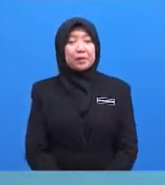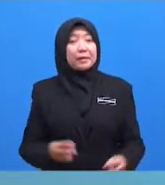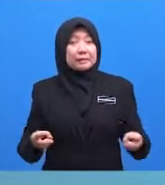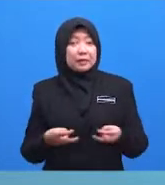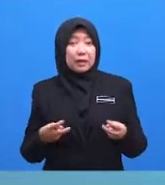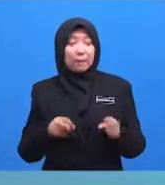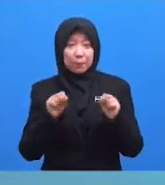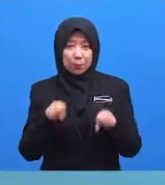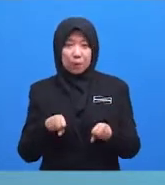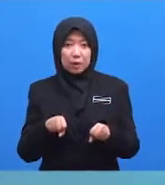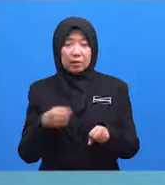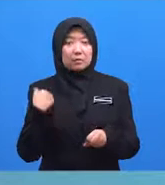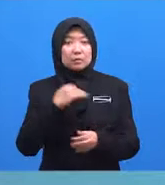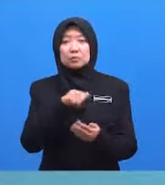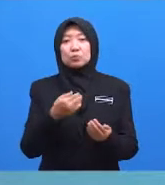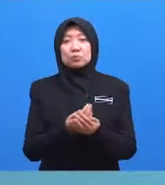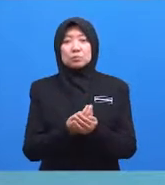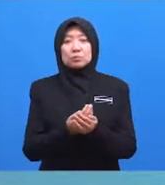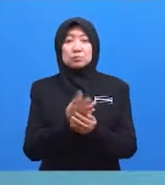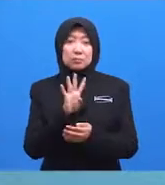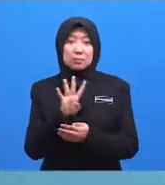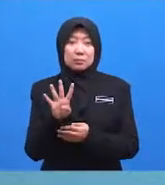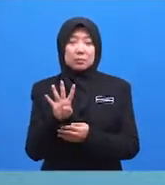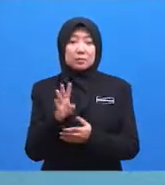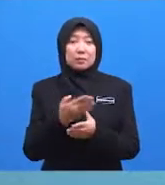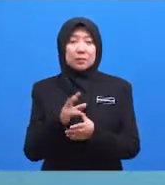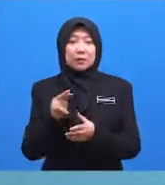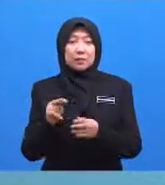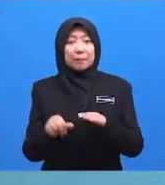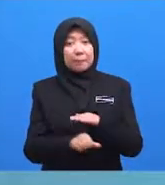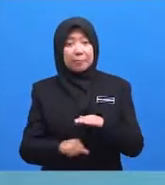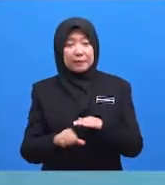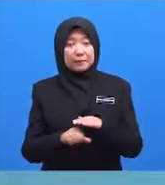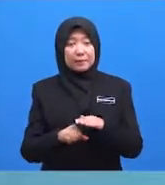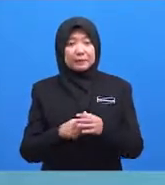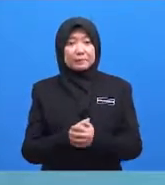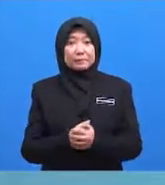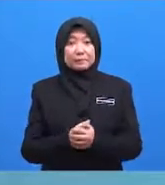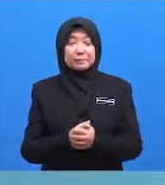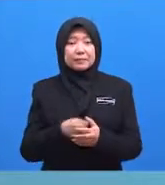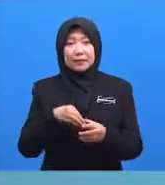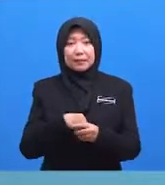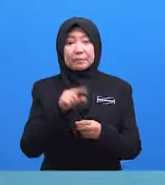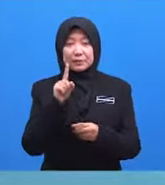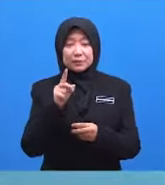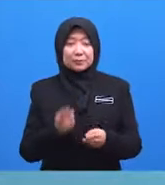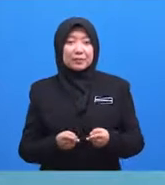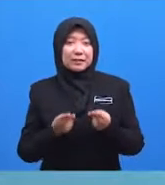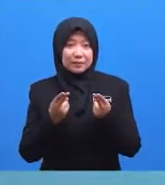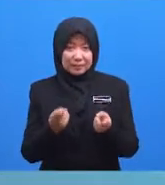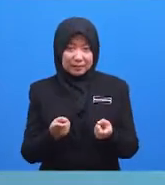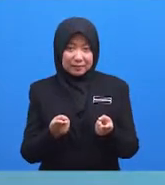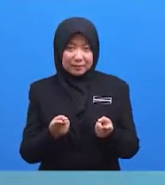boleh mengandungi kesemua keempat-empat bahagian asas tersebut serentak dalam satu